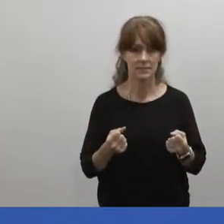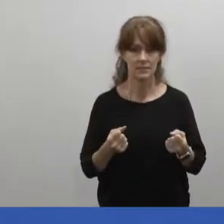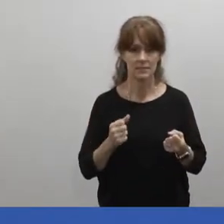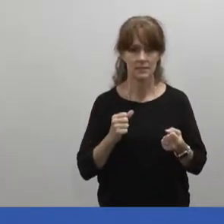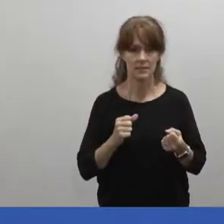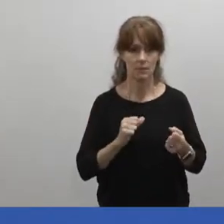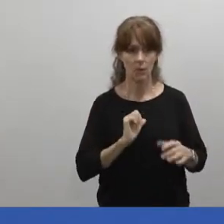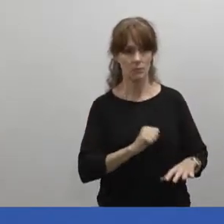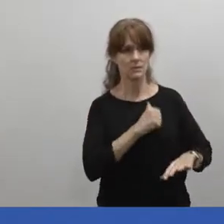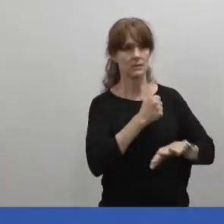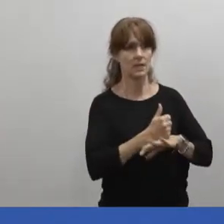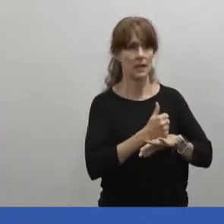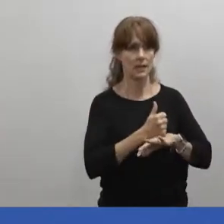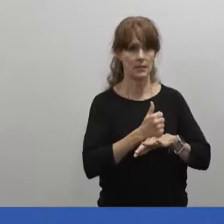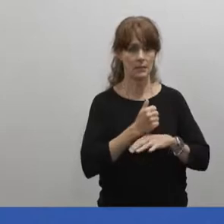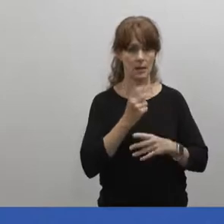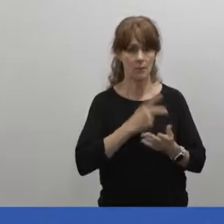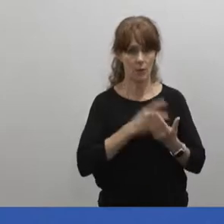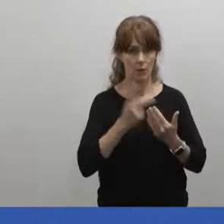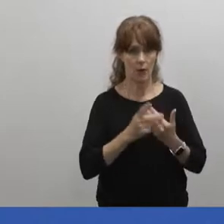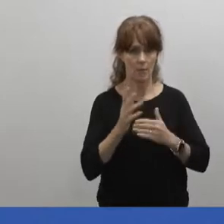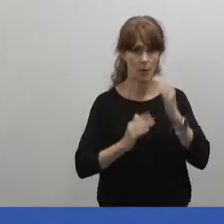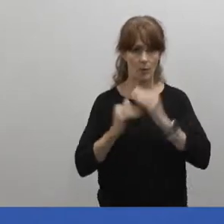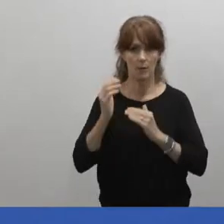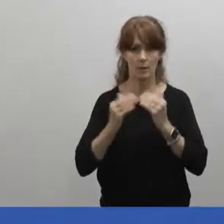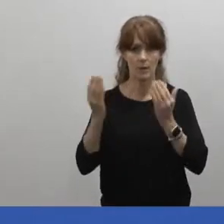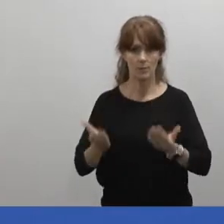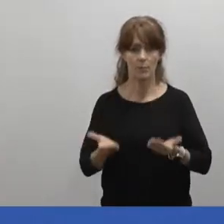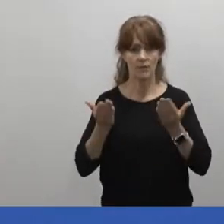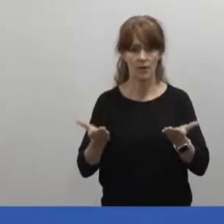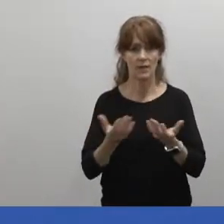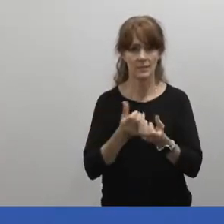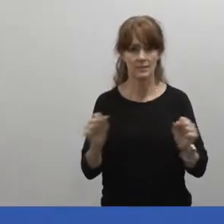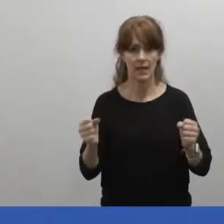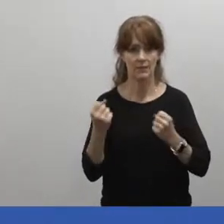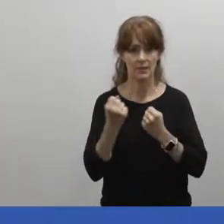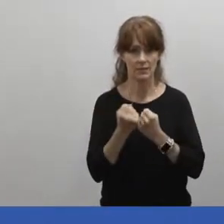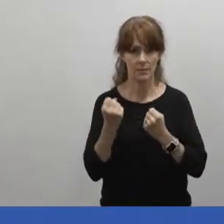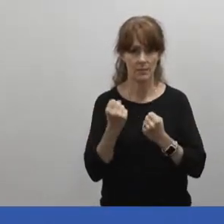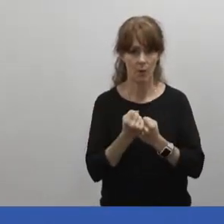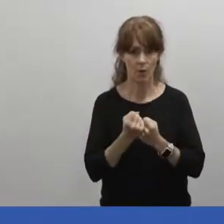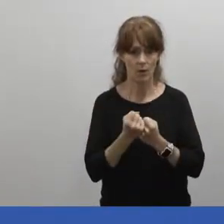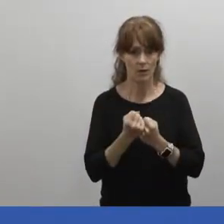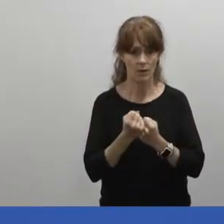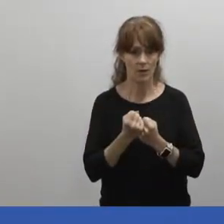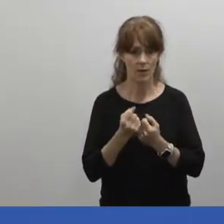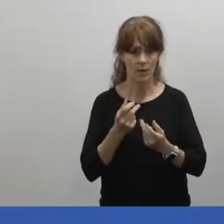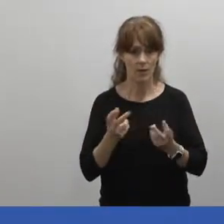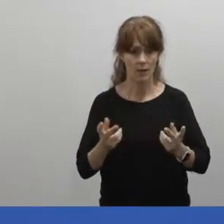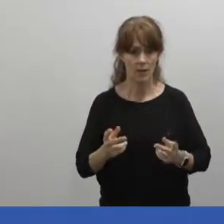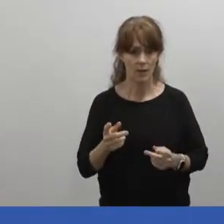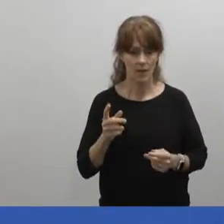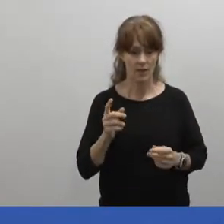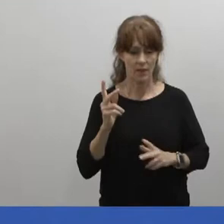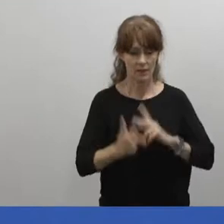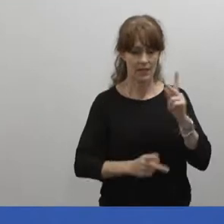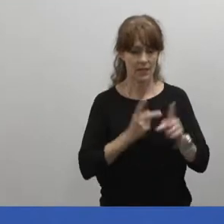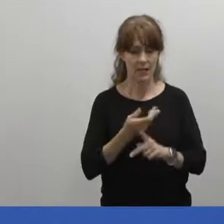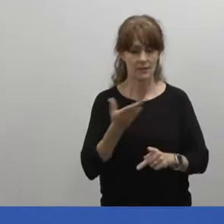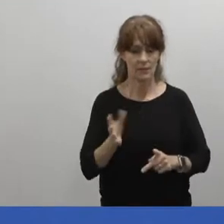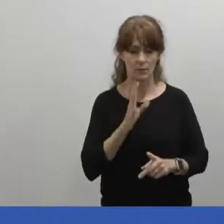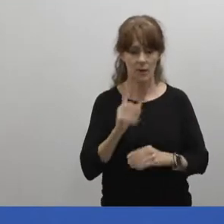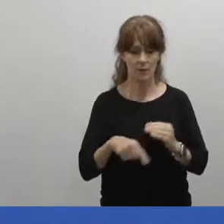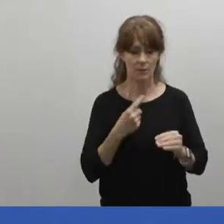bộ quan ông bồ tát bồ tát dương ca sang song